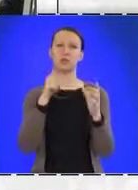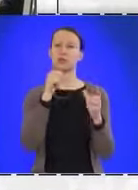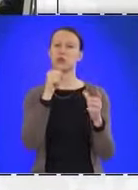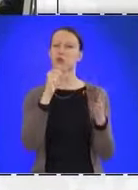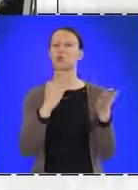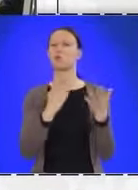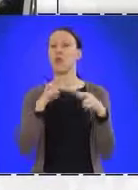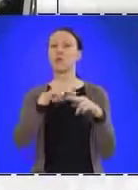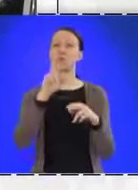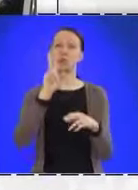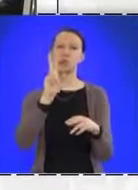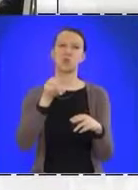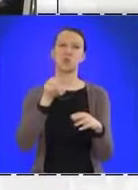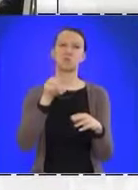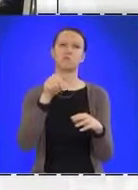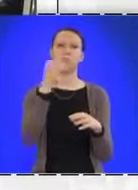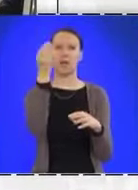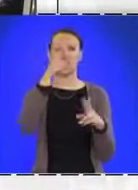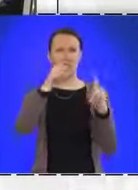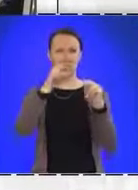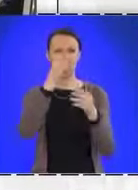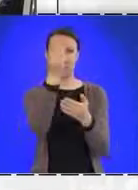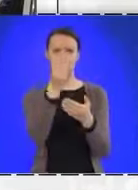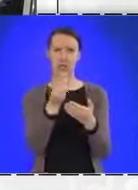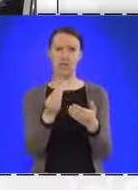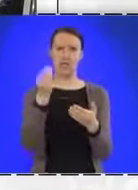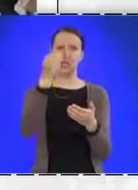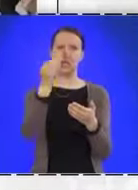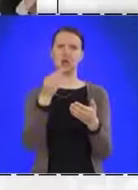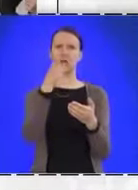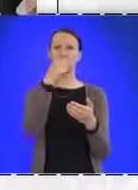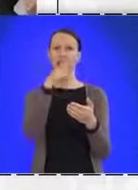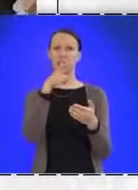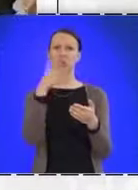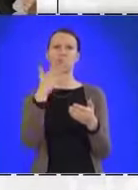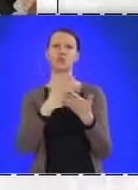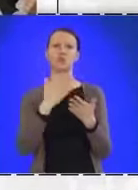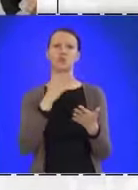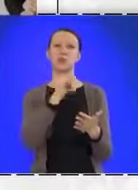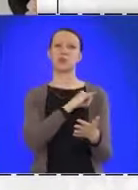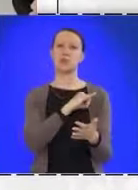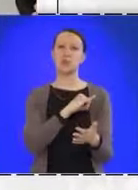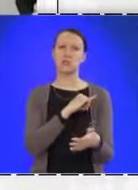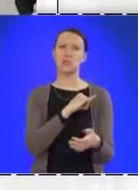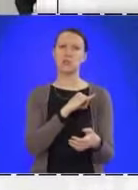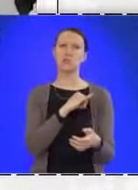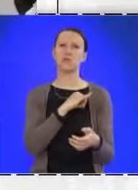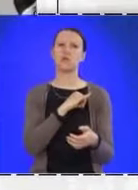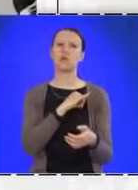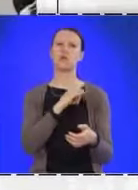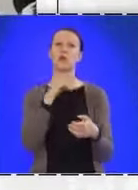Pečanić koja uglavnom ima uglavnom slikarstvom se predstavlja. Ono što je, kao što rekoh,